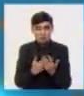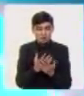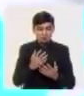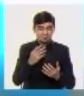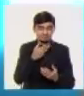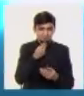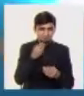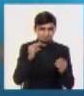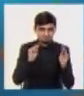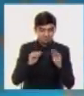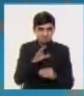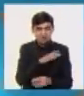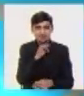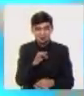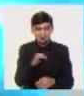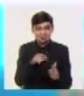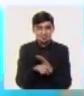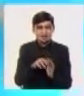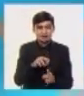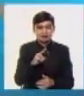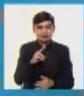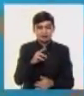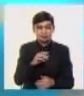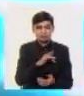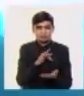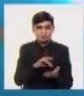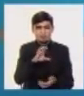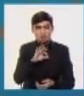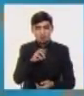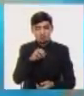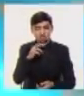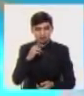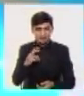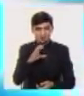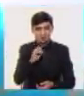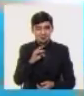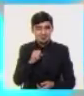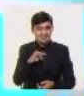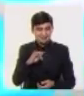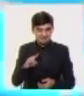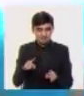украшением, несомненно, стал дворец Болашак-Сарай, где мы сегодня вместе с вами находимся.